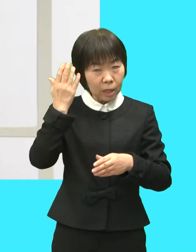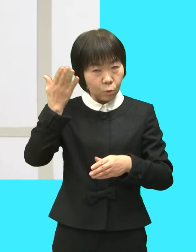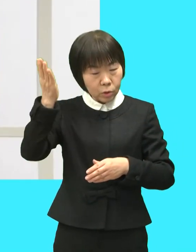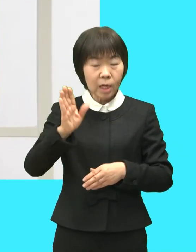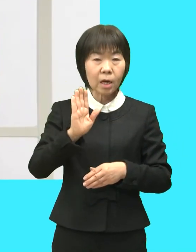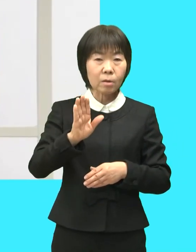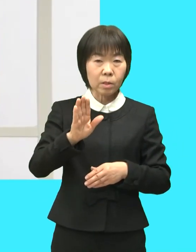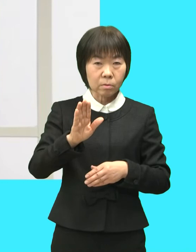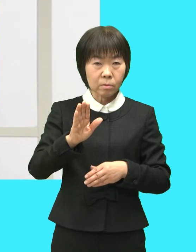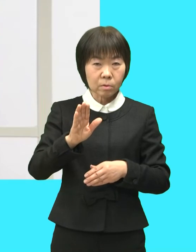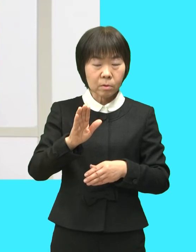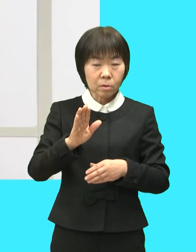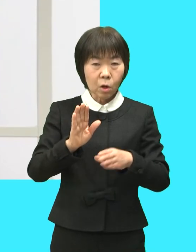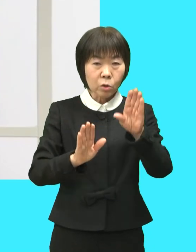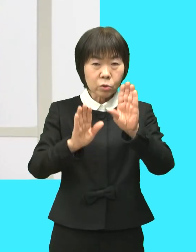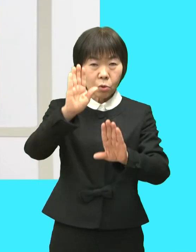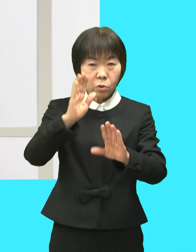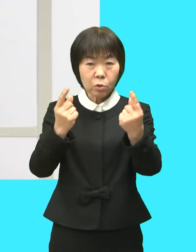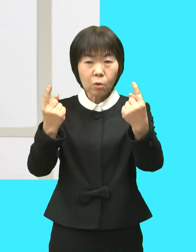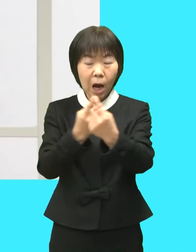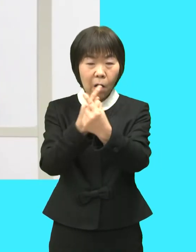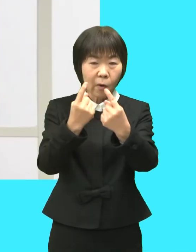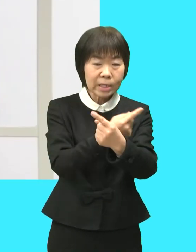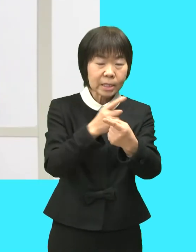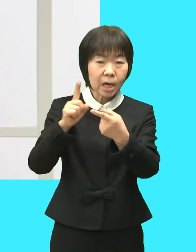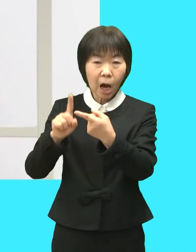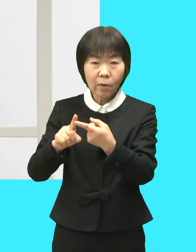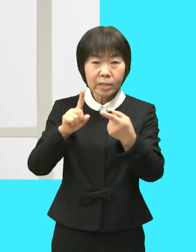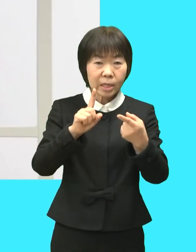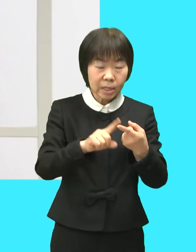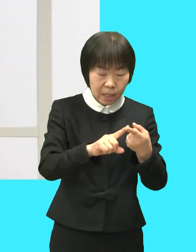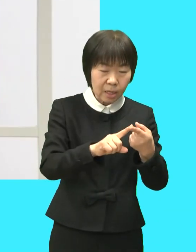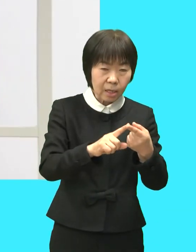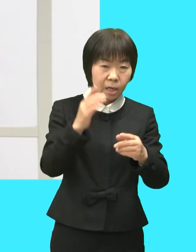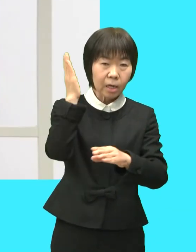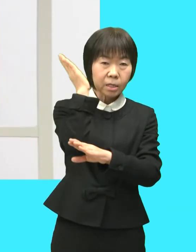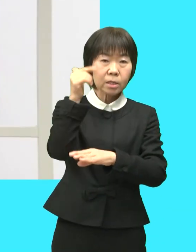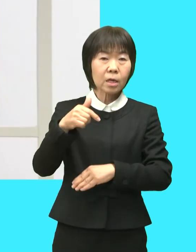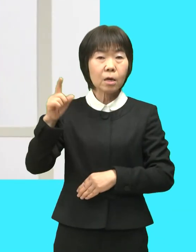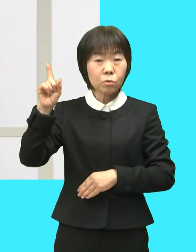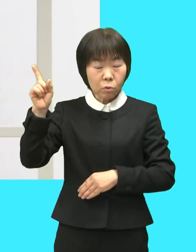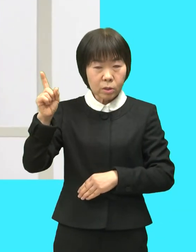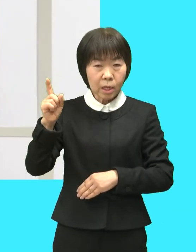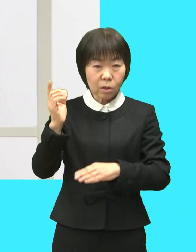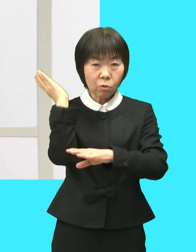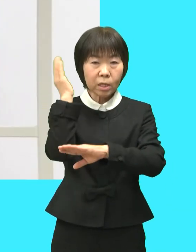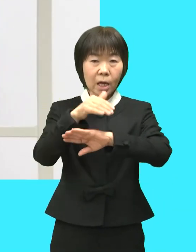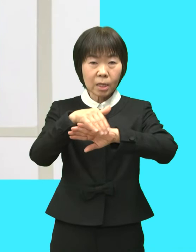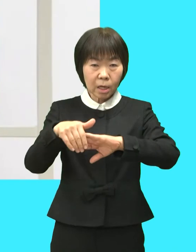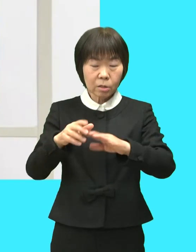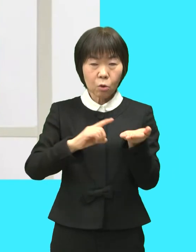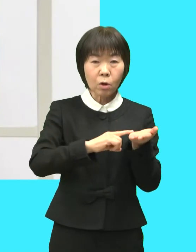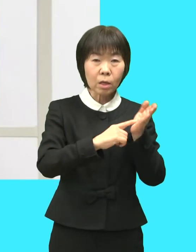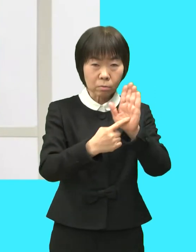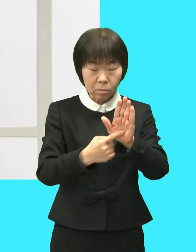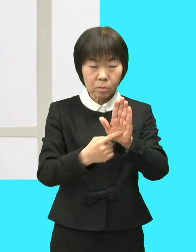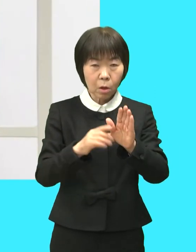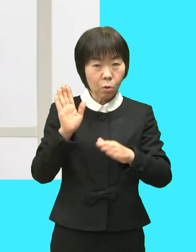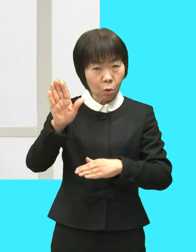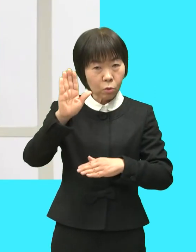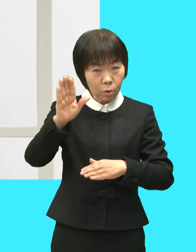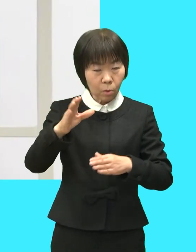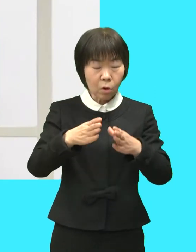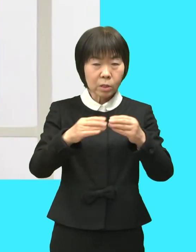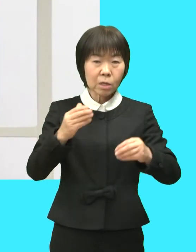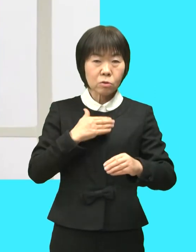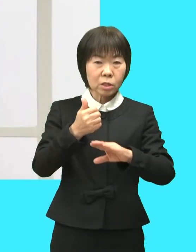、事態の推移に応じて臨機応変に政府としての政策を打っていただくこと、これを今後とも